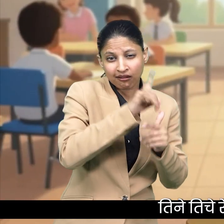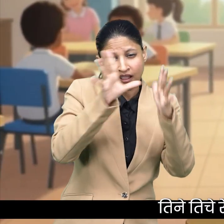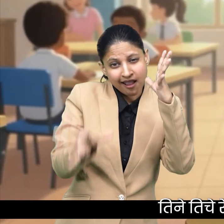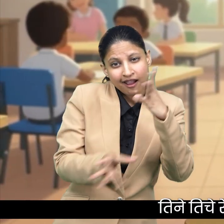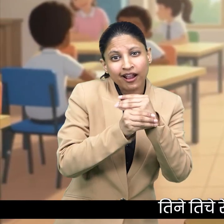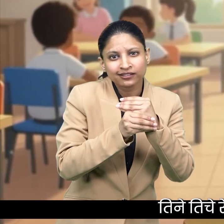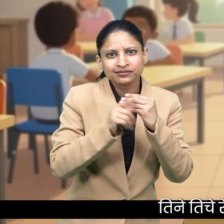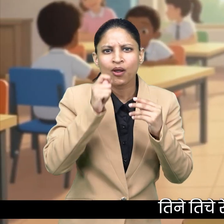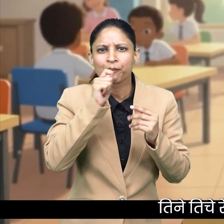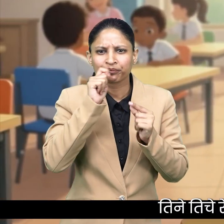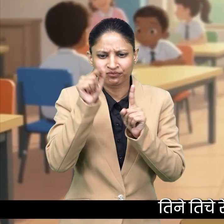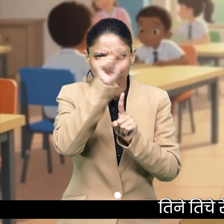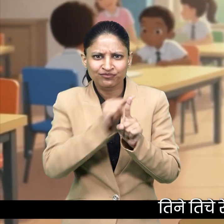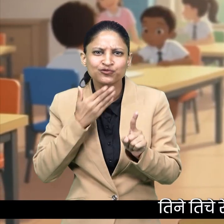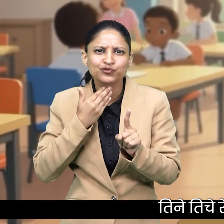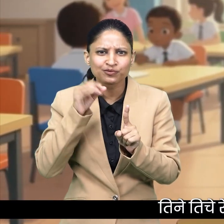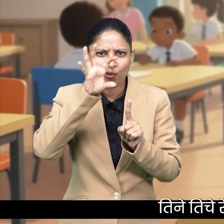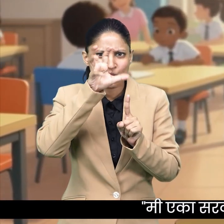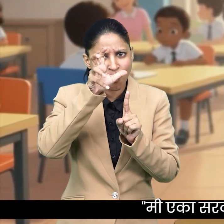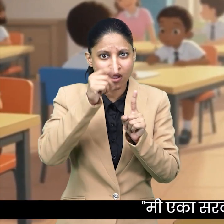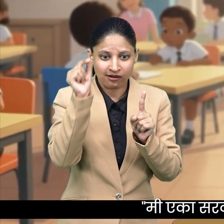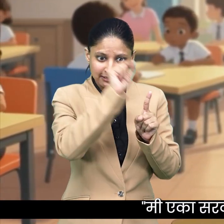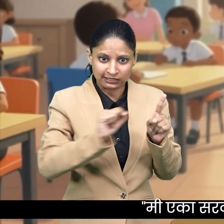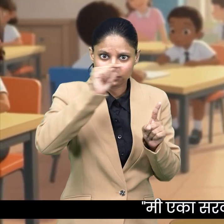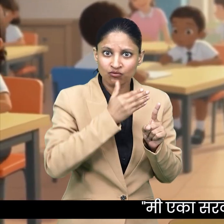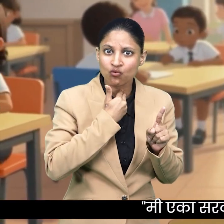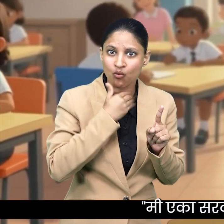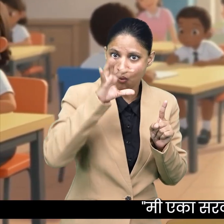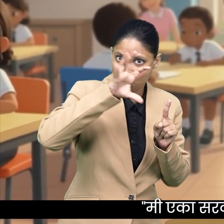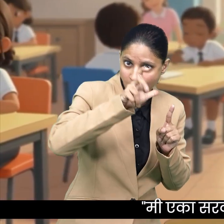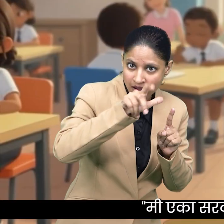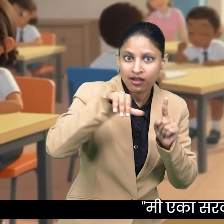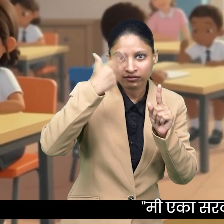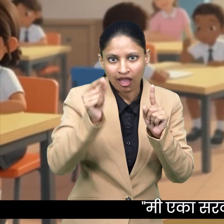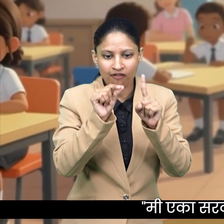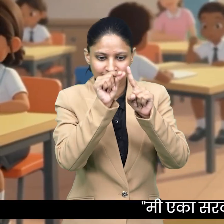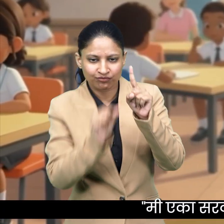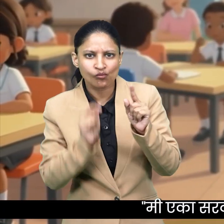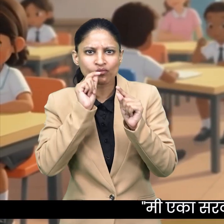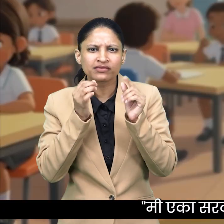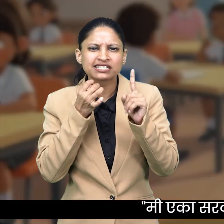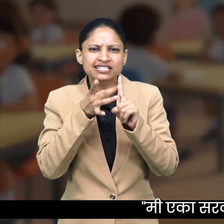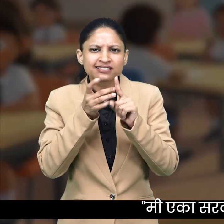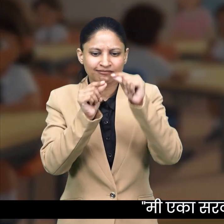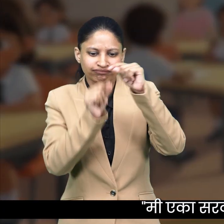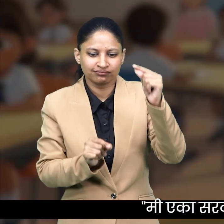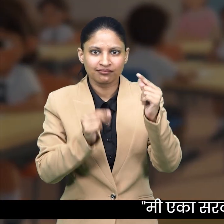तिने तिचे रेखाचित्र वर केले आणि पुढे म्हणाली, मी एका सरळ काठीवर लॉलीपॉपचे वर्तुळ बनवले.